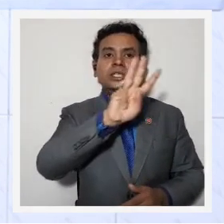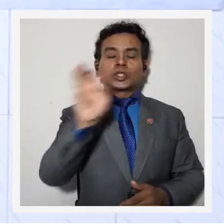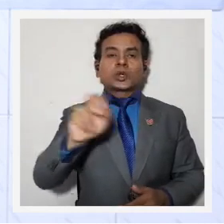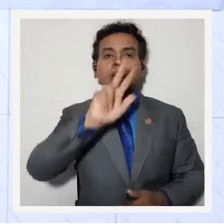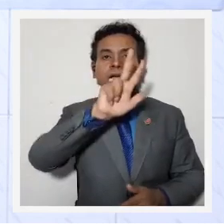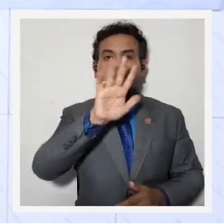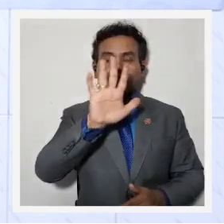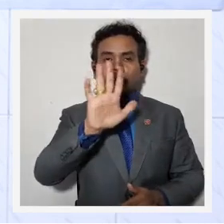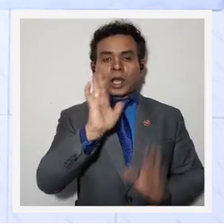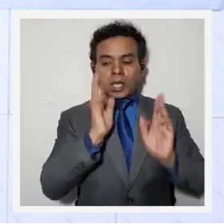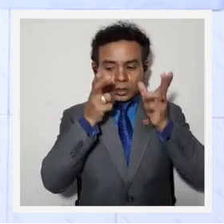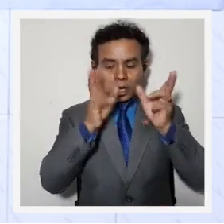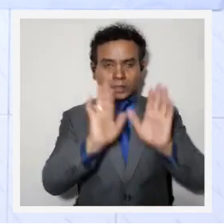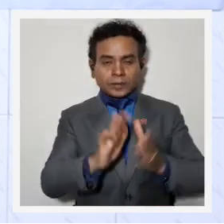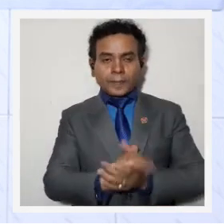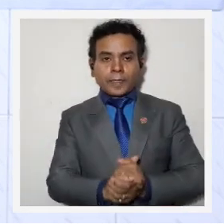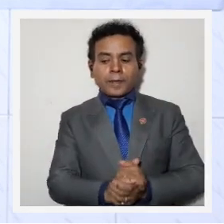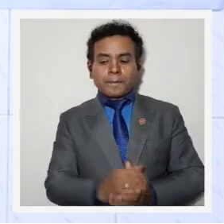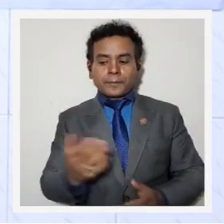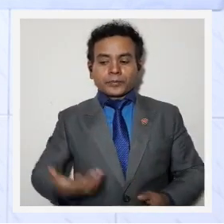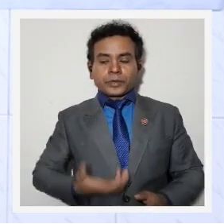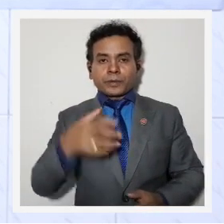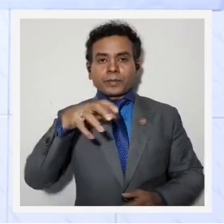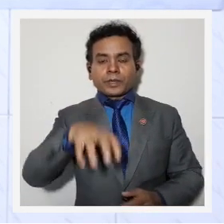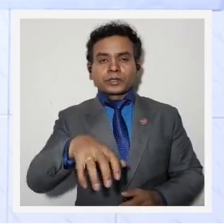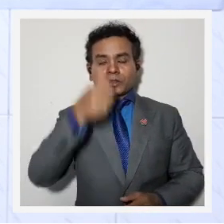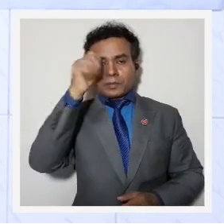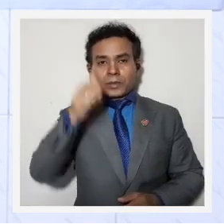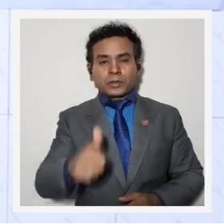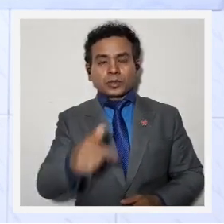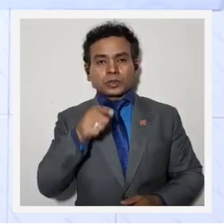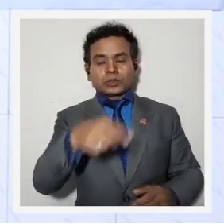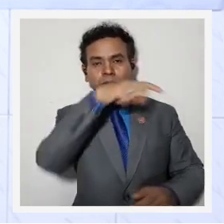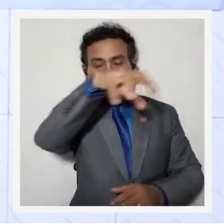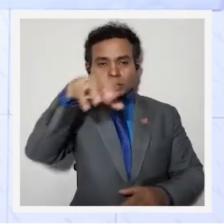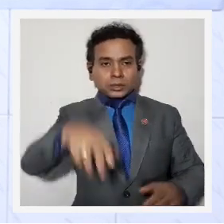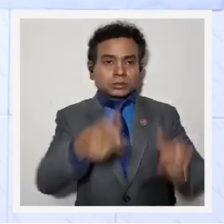১৭৯৬৯৯ জন এবং বর্তমানে কোয়ারেন্টাইনে আছে ৪৫৩৮৫ জন